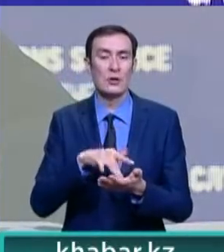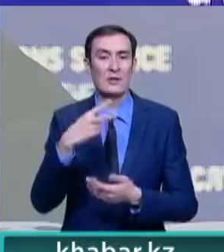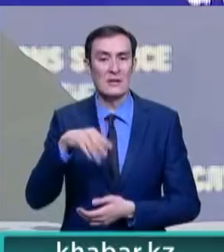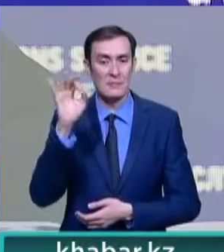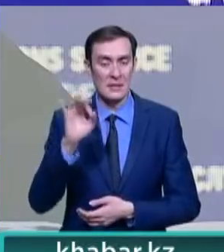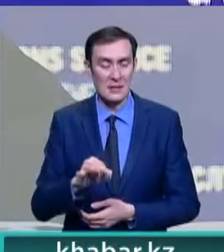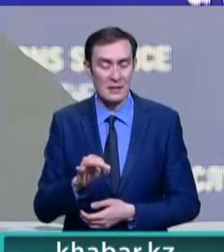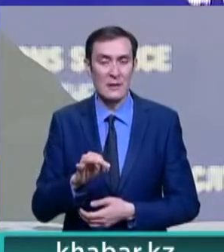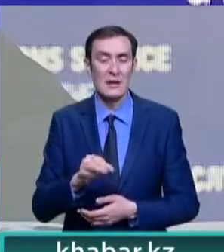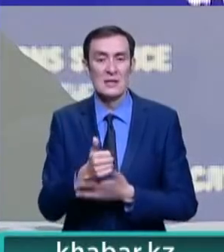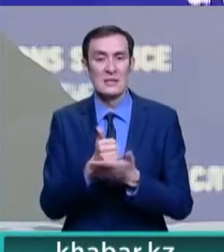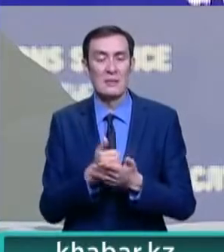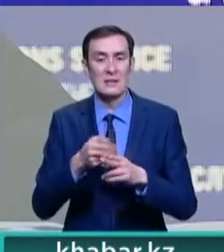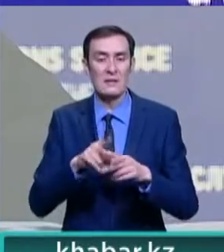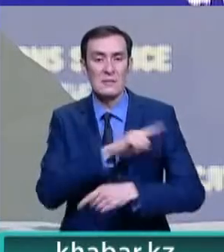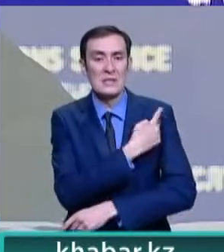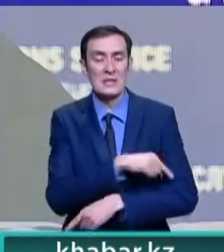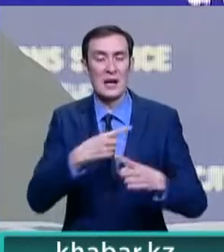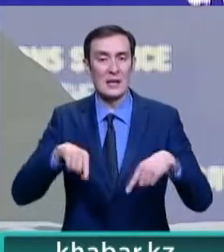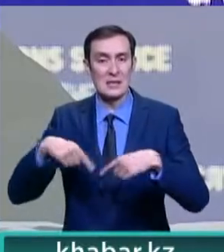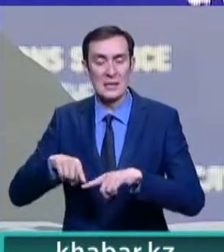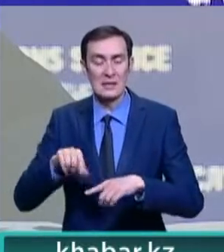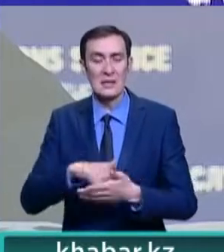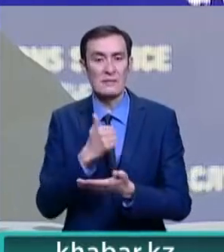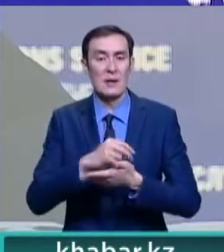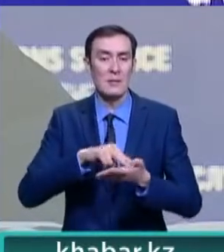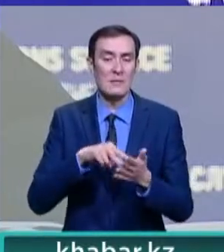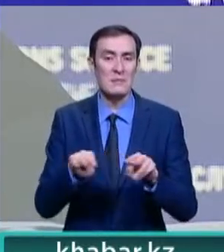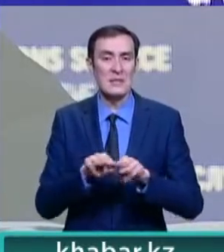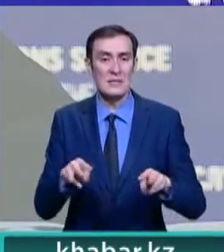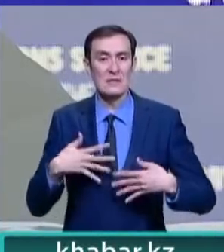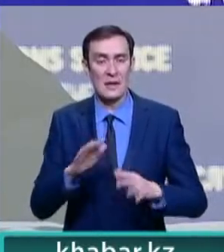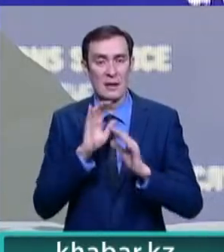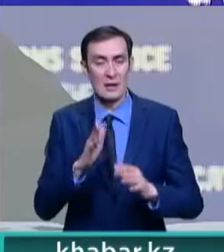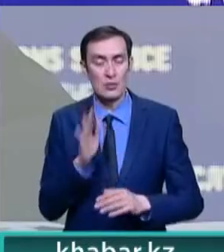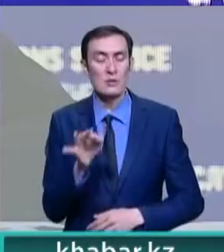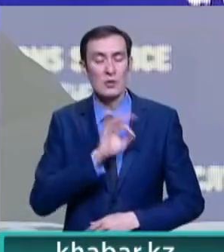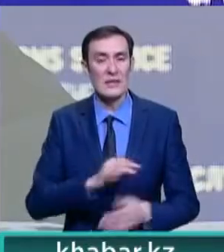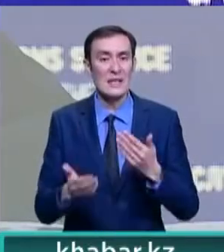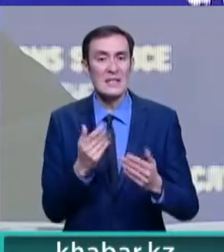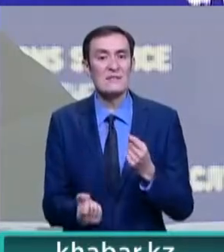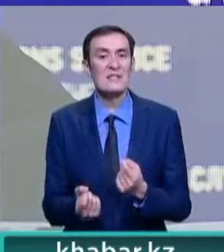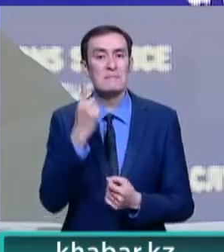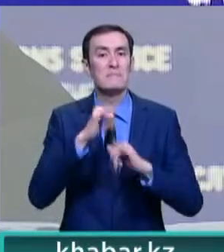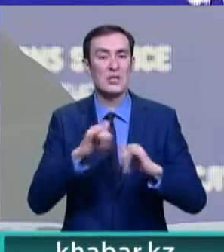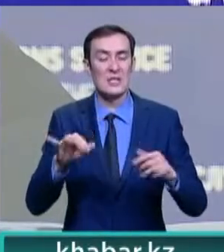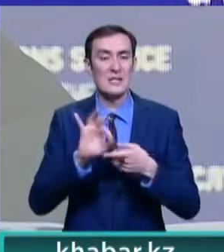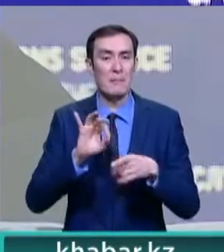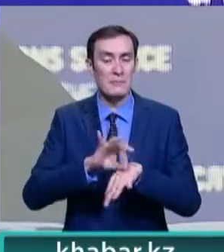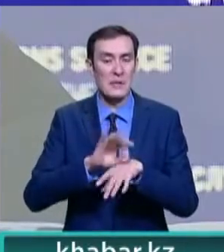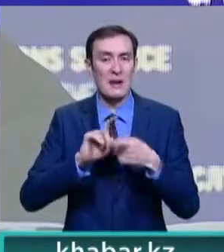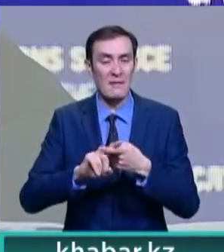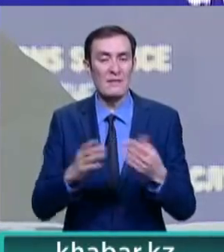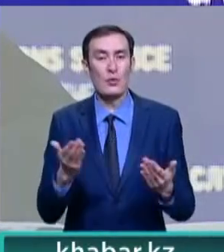Неснижаемый запас формирован вне заявок медицинских организаций. На основании прогноза Министерства здравоохранения будет использован в случае вспышки заболевания в